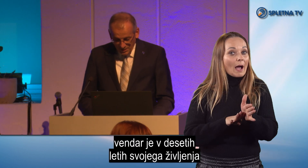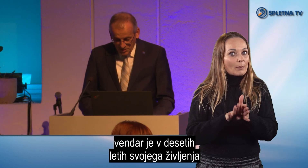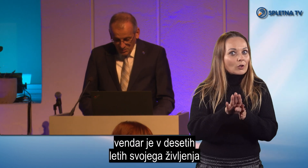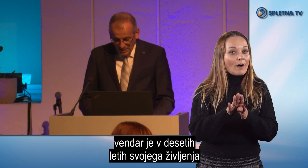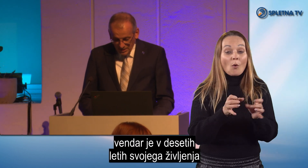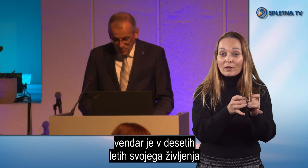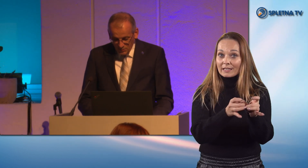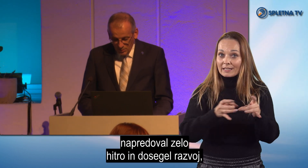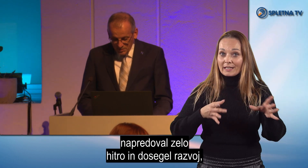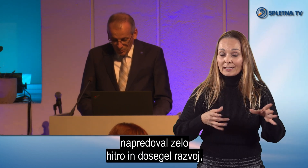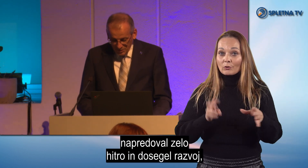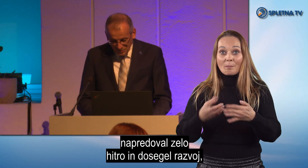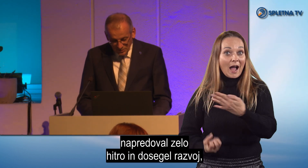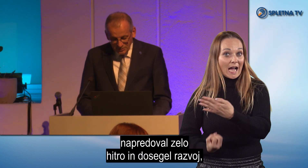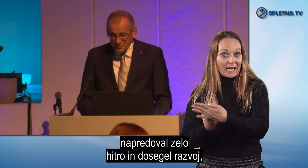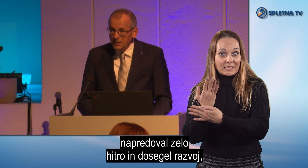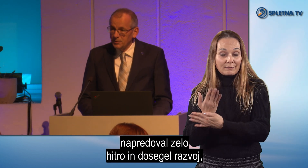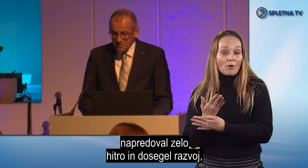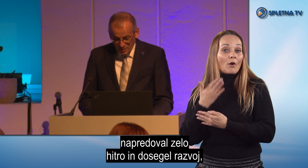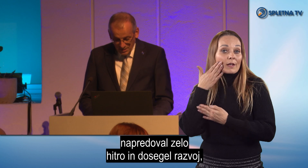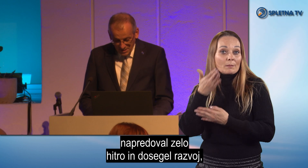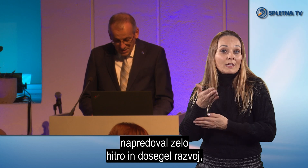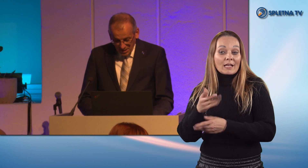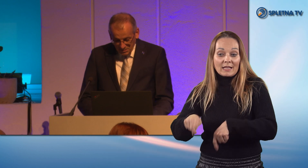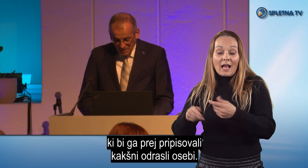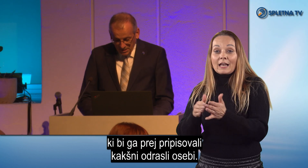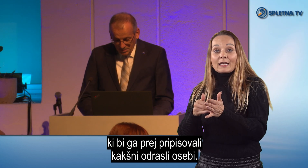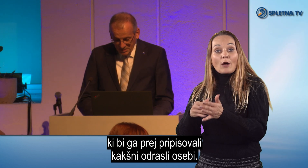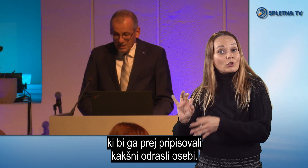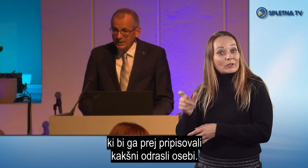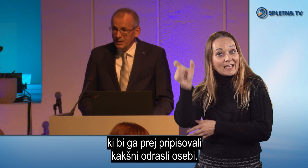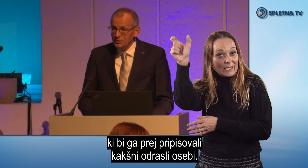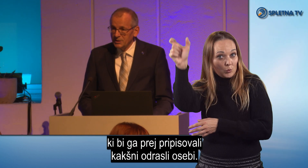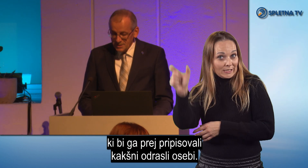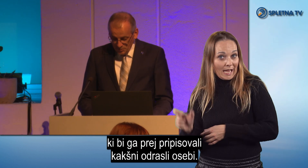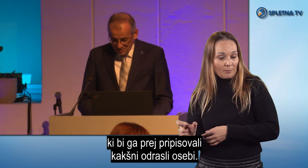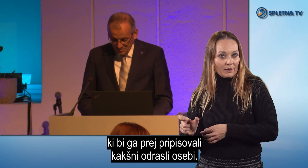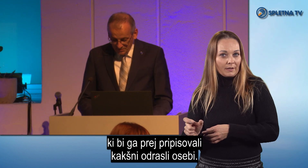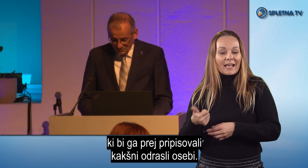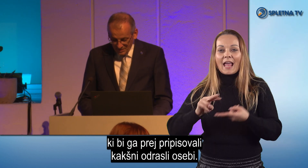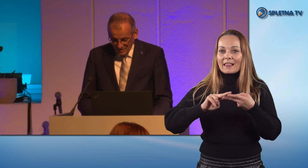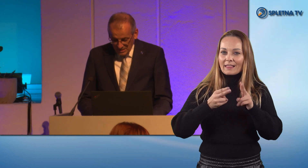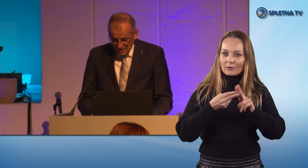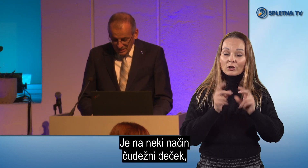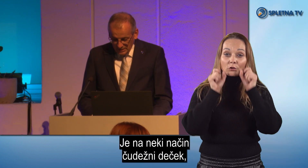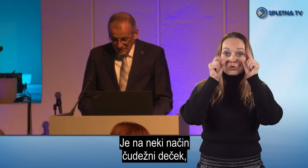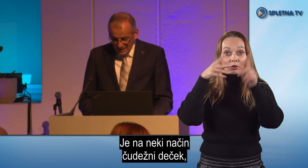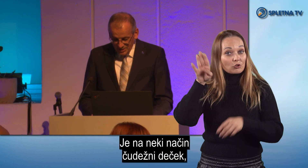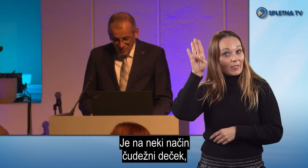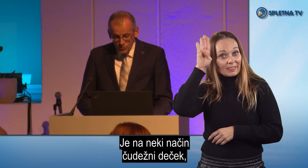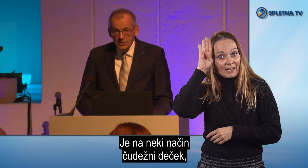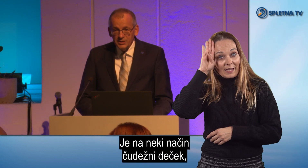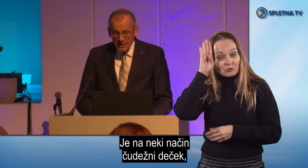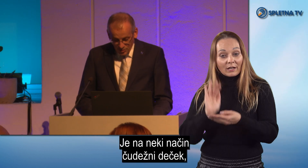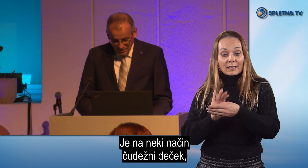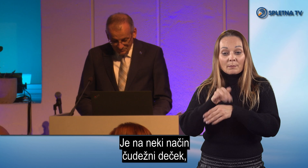letih svojega življenja napredoval zelo hitro in dosegel razvoj, ki bi ga prej pripisali kakšni odrasli osebi. Je na nek